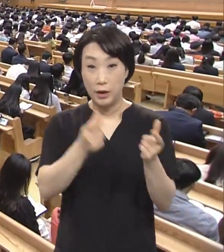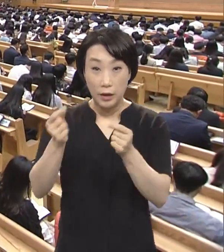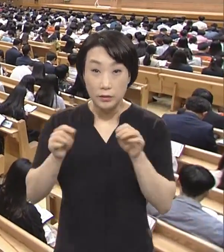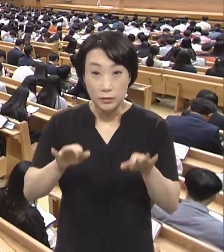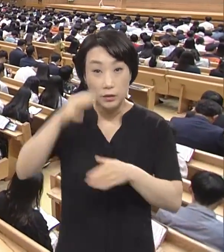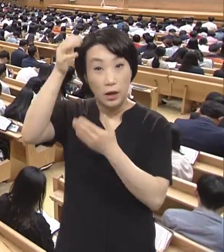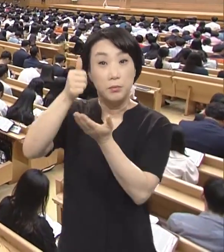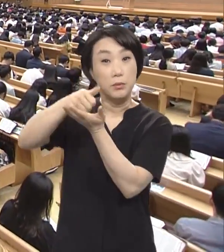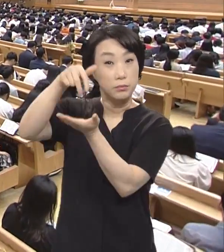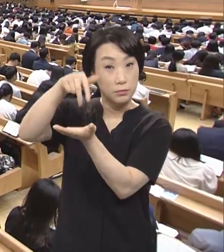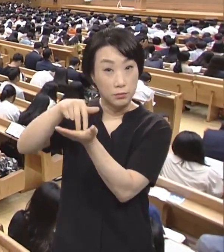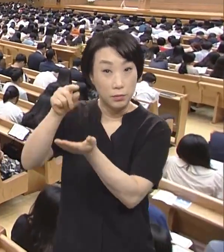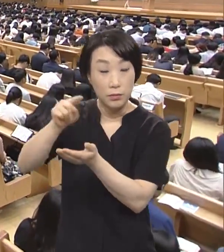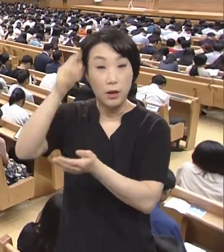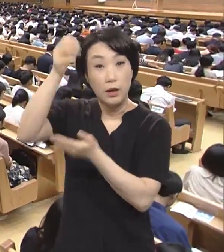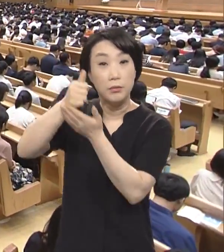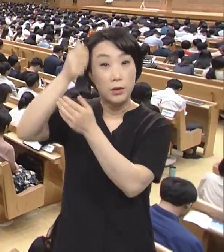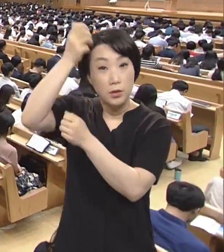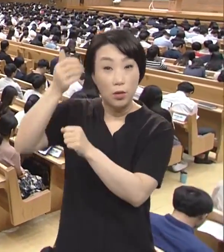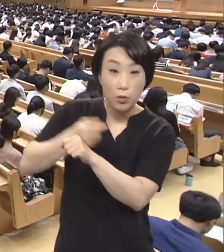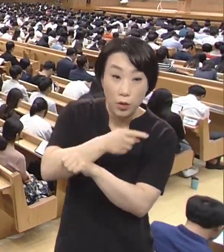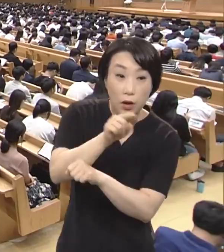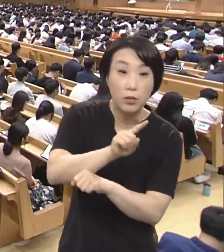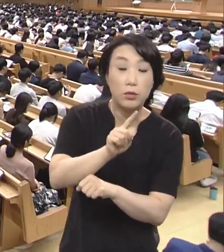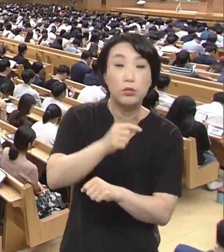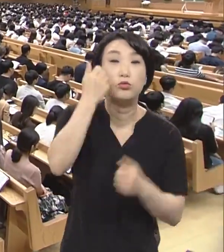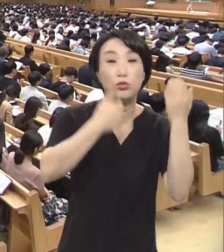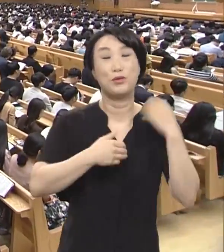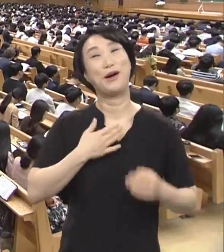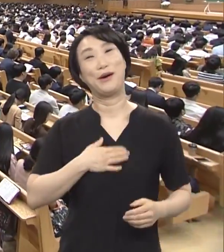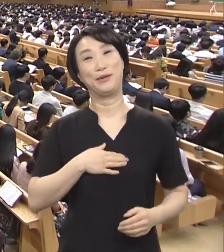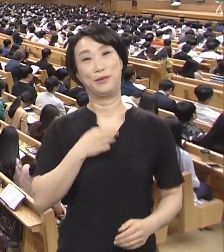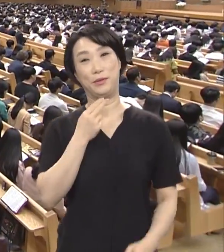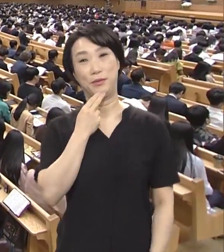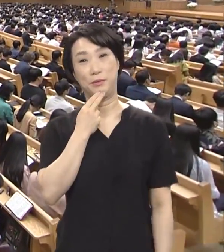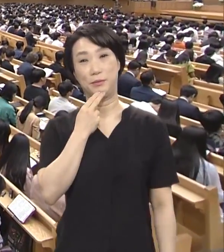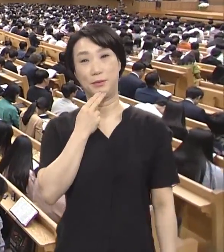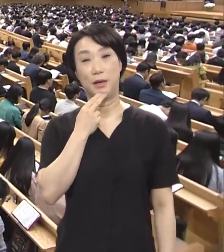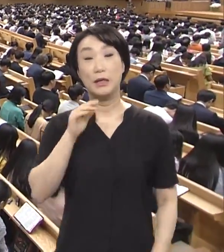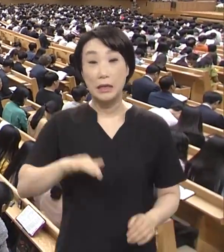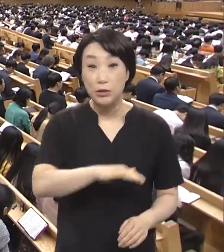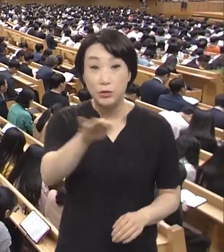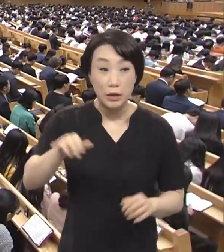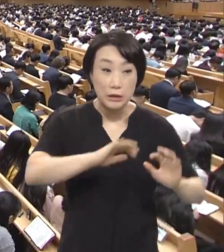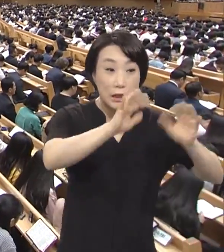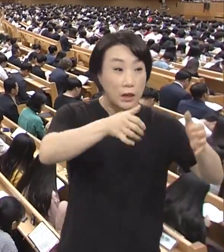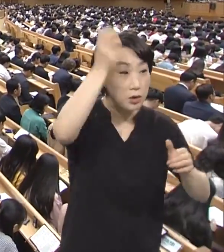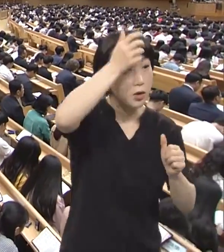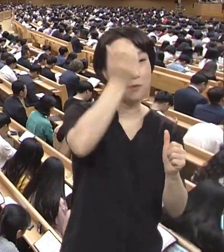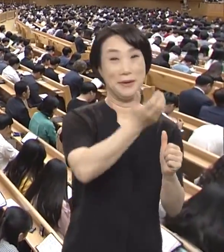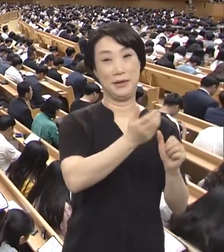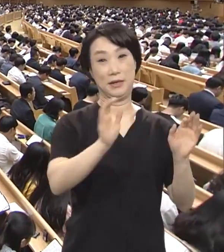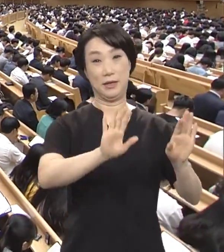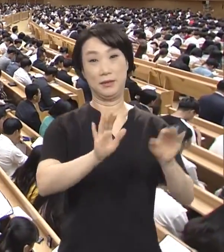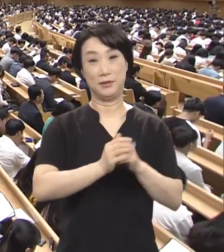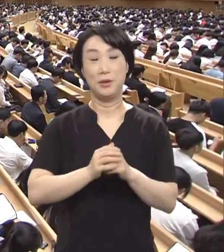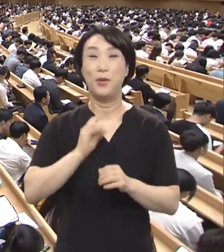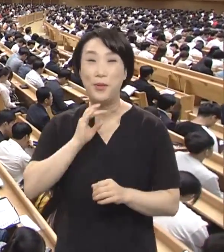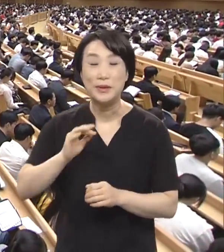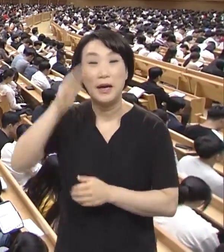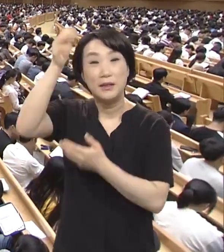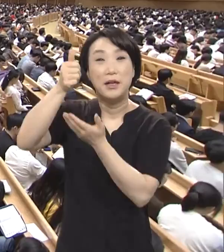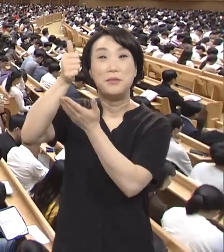같이 하나님의 사정도 하나님의 영 외에는 아무도 알지 못하느니라. 우리가 세상의 영을 받지 아니하고